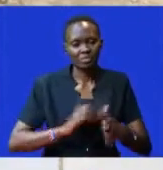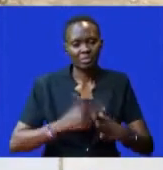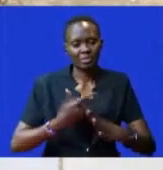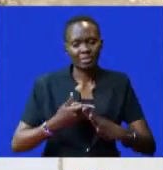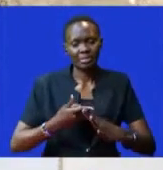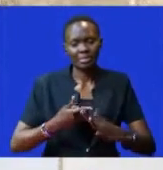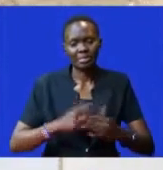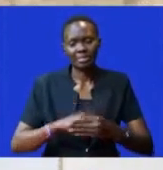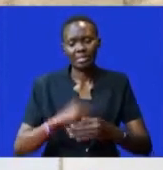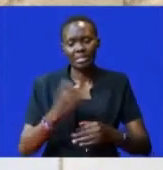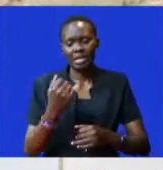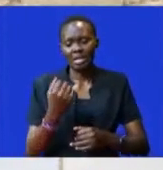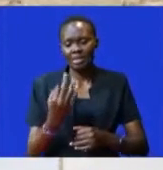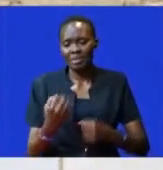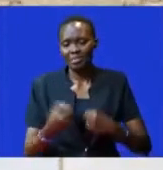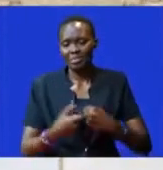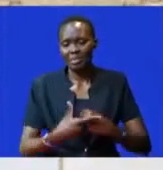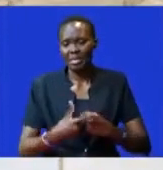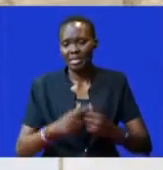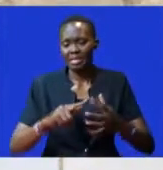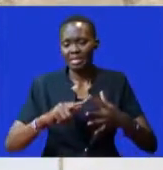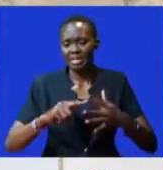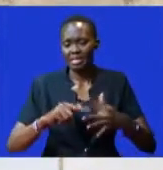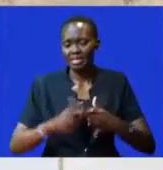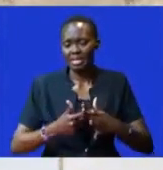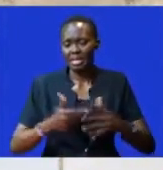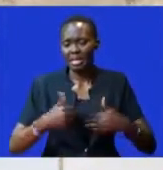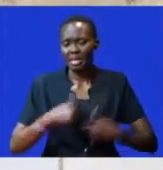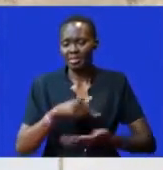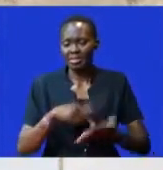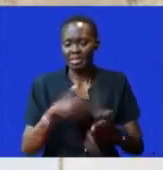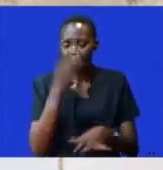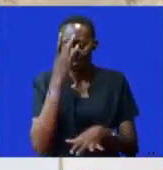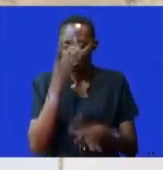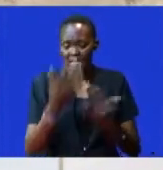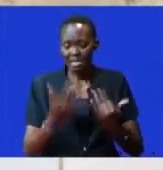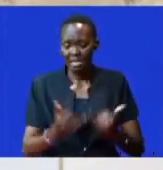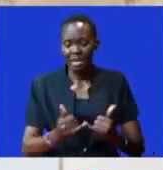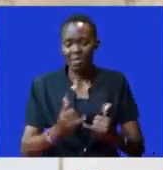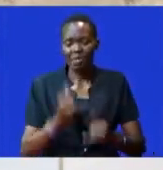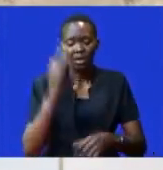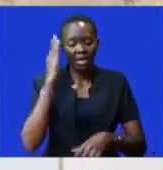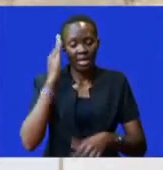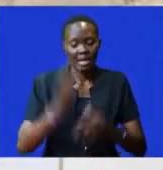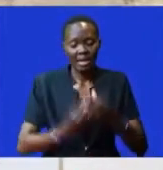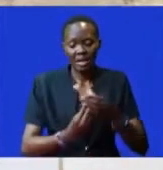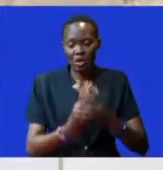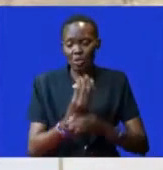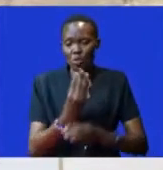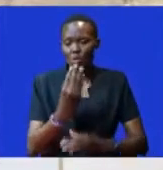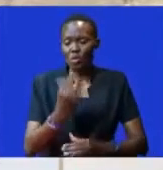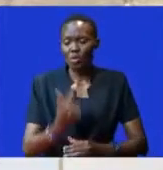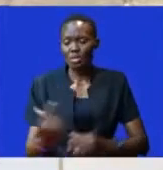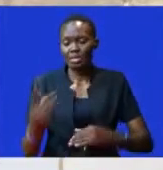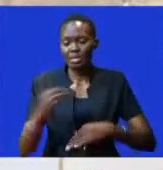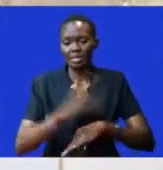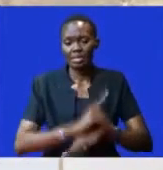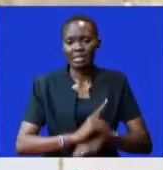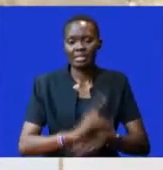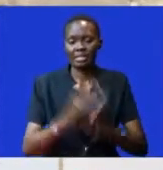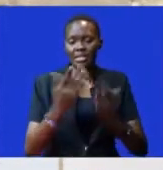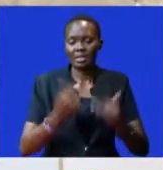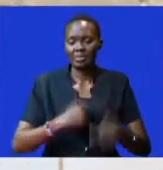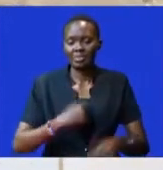to tuo mar wich ni ochakore ne. Koro wiye ni osebedo ka dongo pile ka pile, to kaka konyra onge, kata an ana